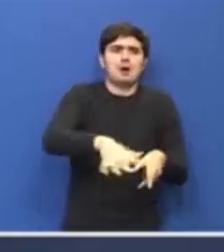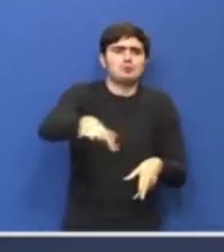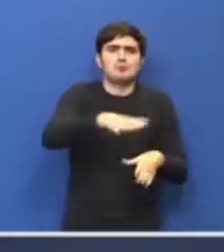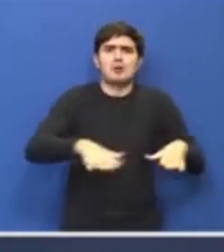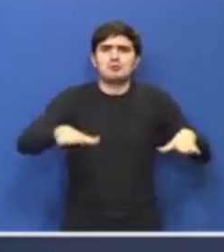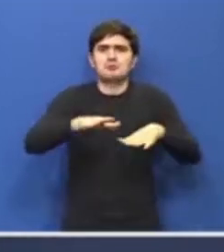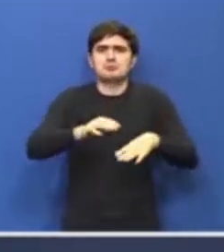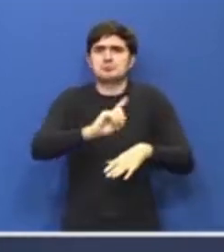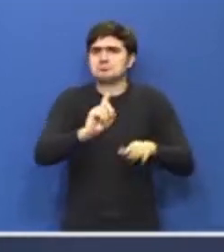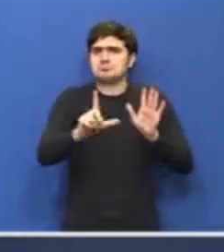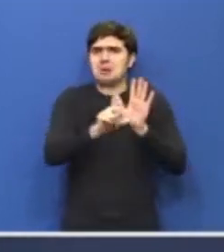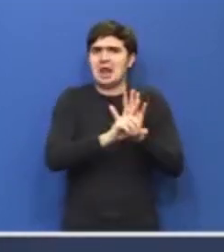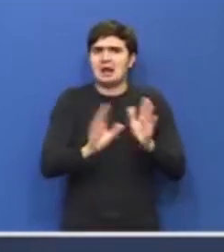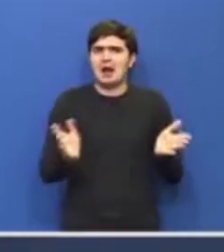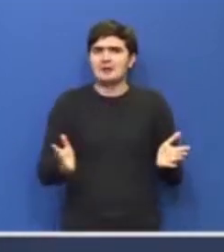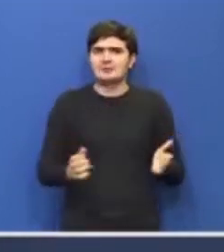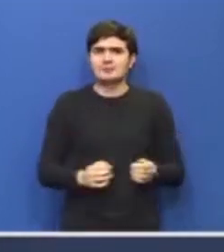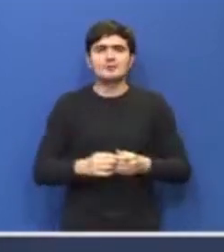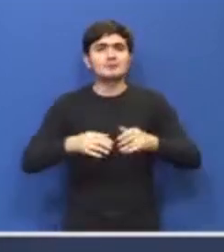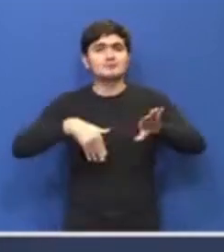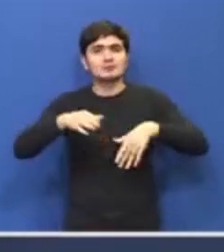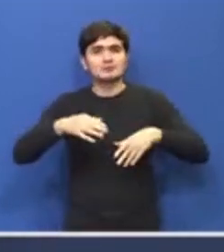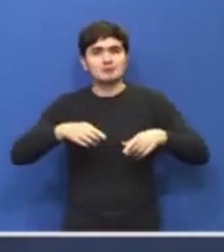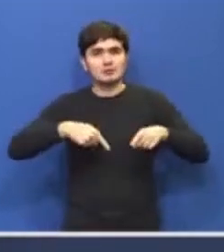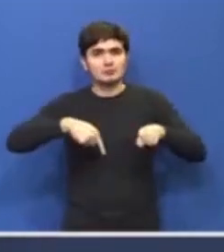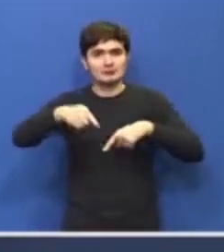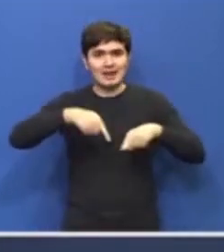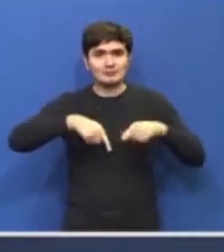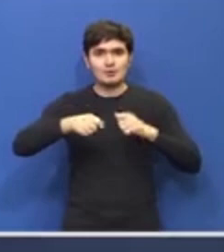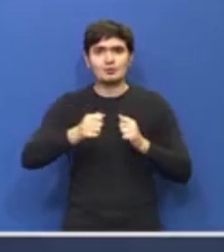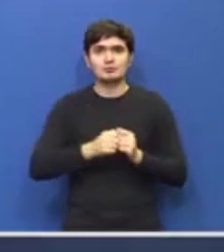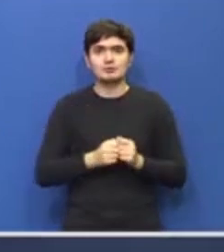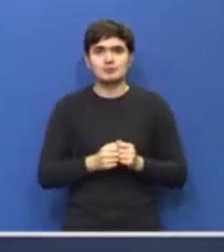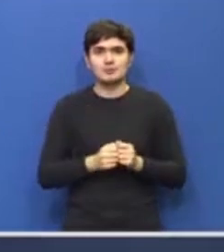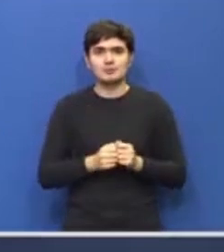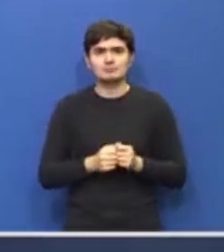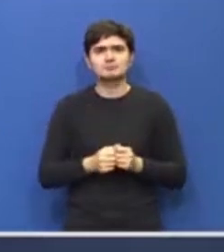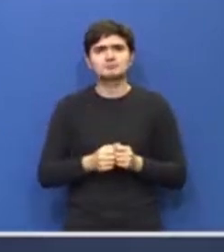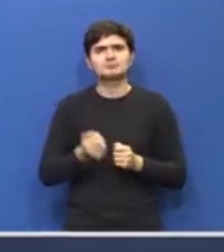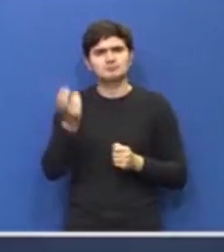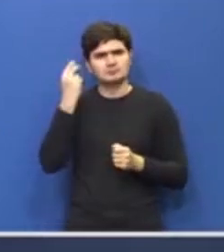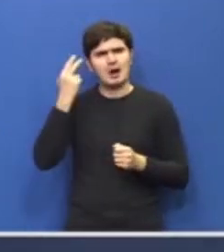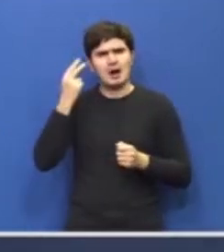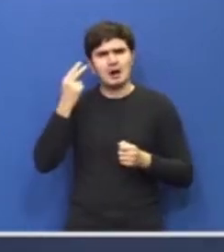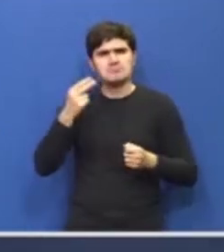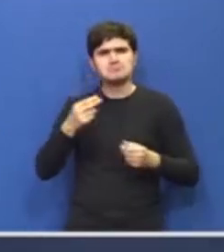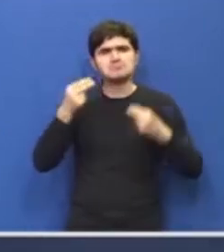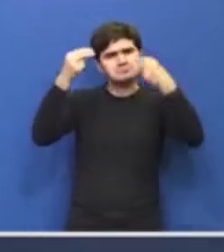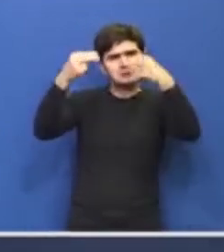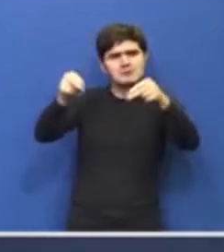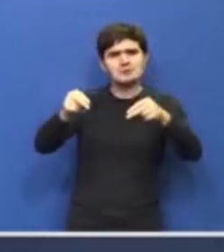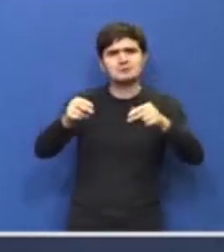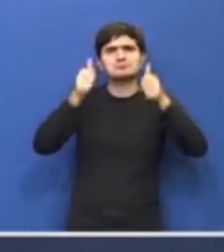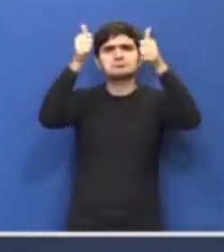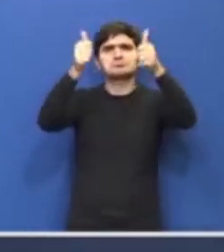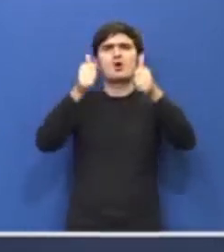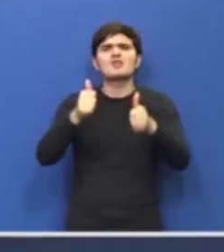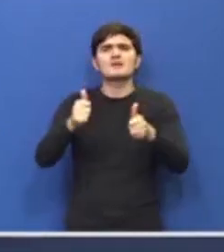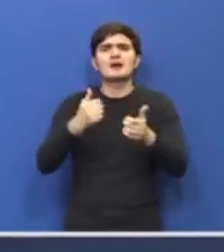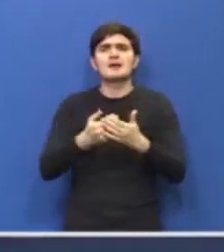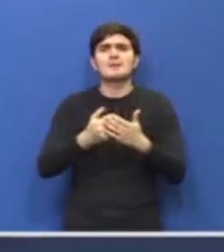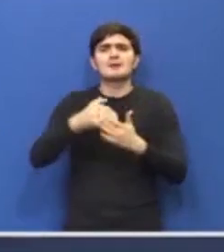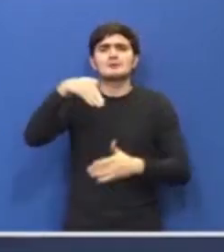ilegal. De altfel, Ministerul Transporturilor a trimis o notificare Metrorex pentru